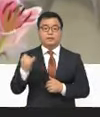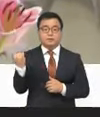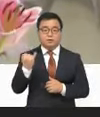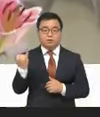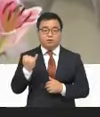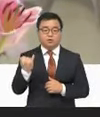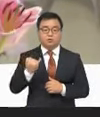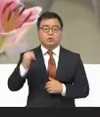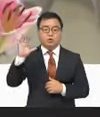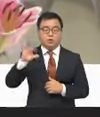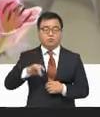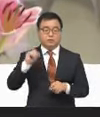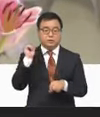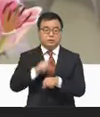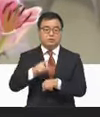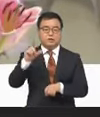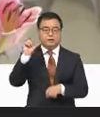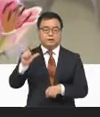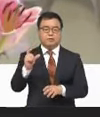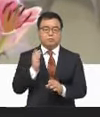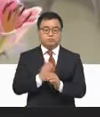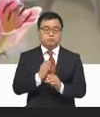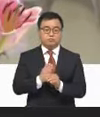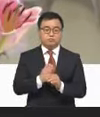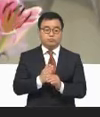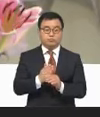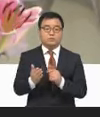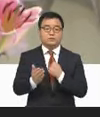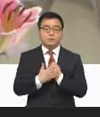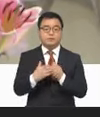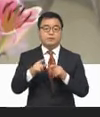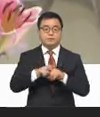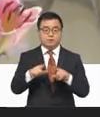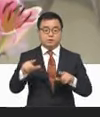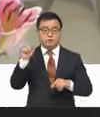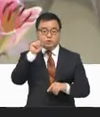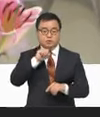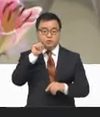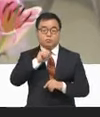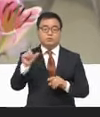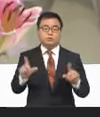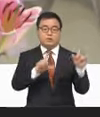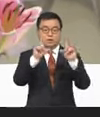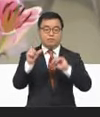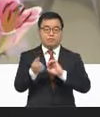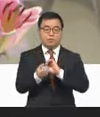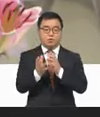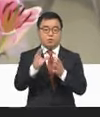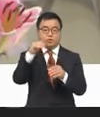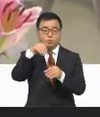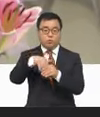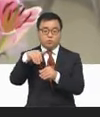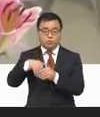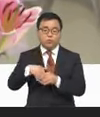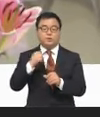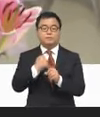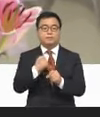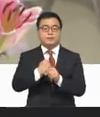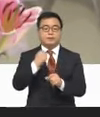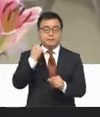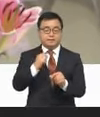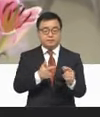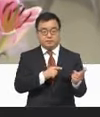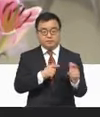여성적인 성향이 이제 강하신 분이세요. 그러다 보니까 평소에 취미생활로 하던 꽃꽂이나 만들기